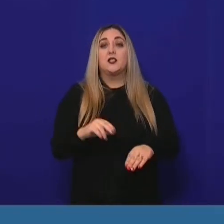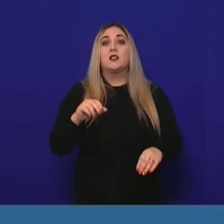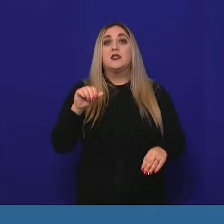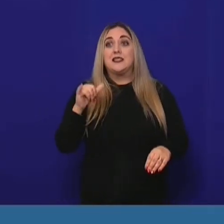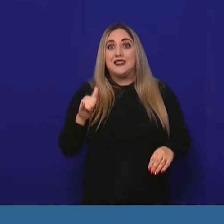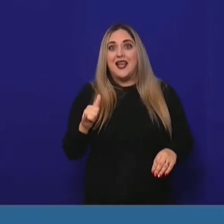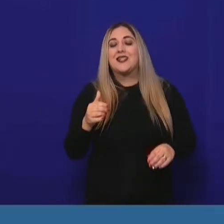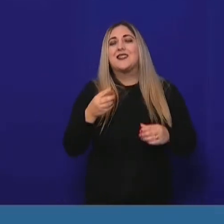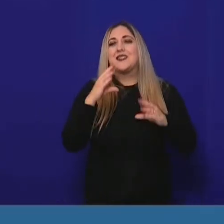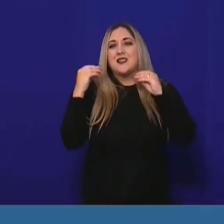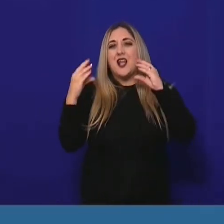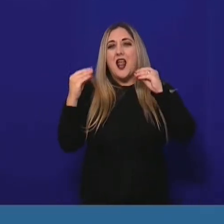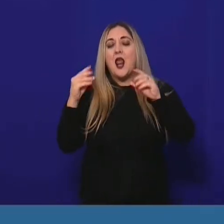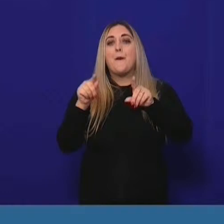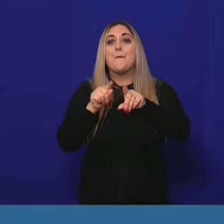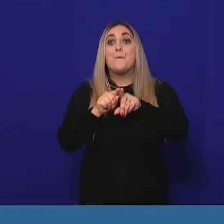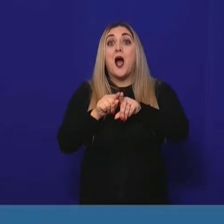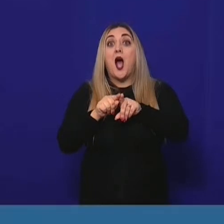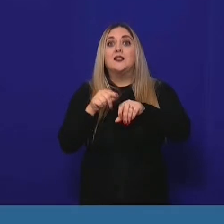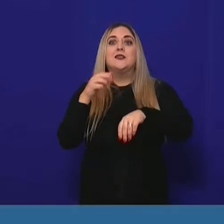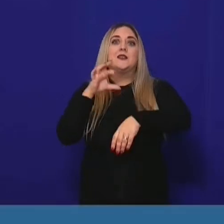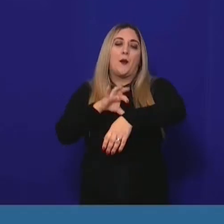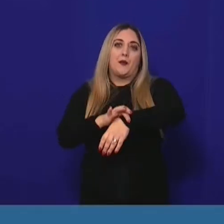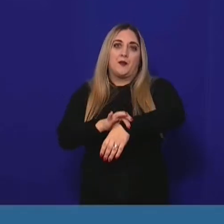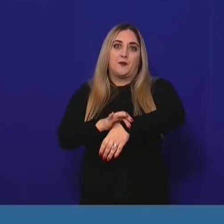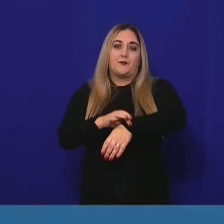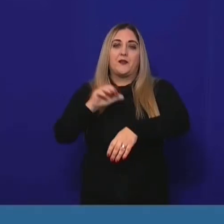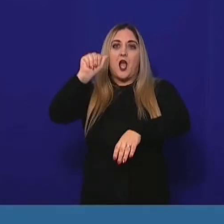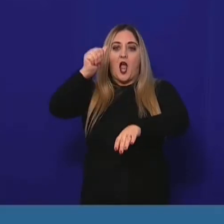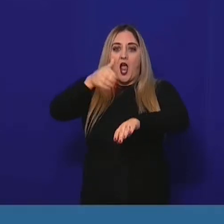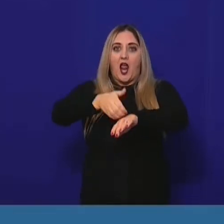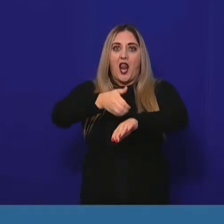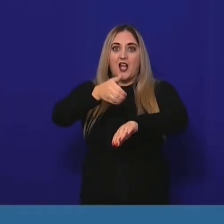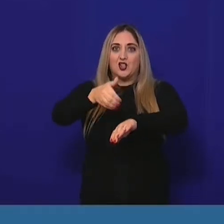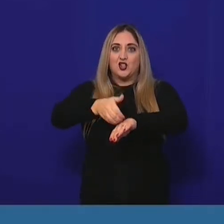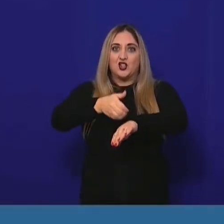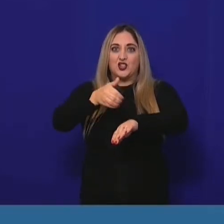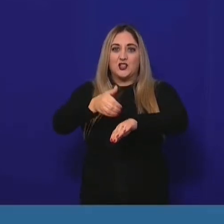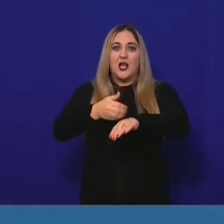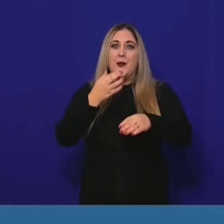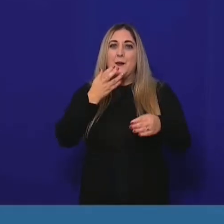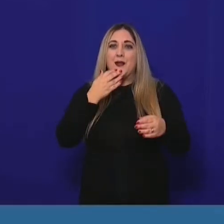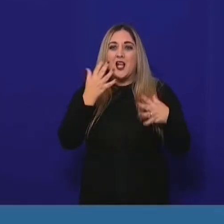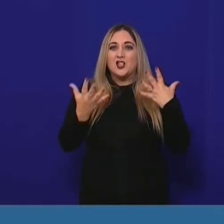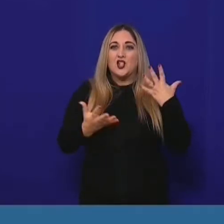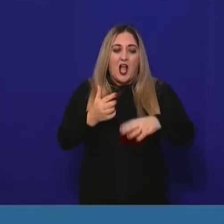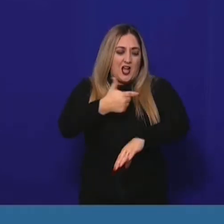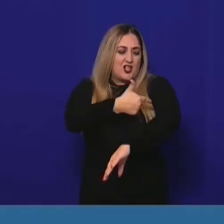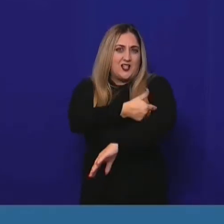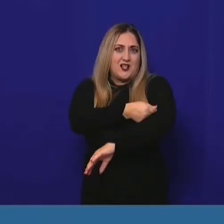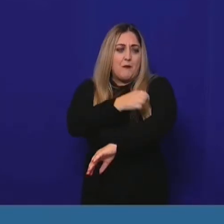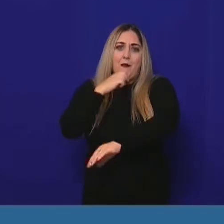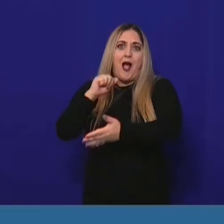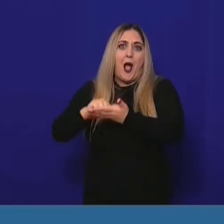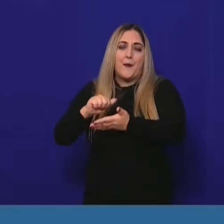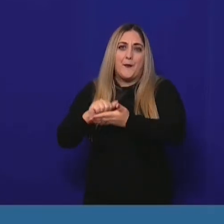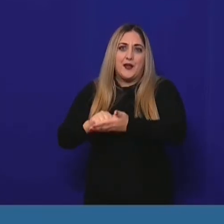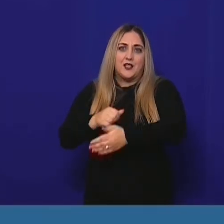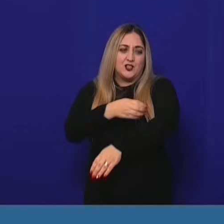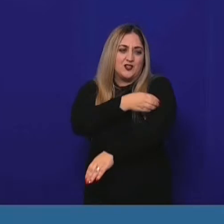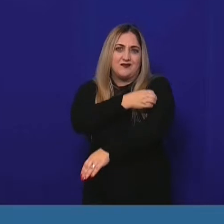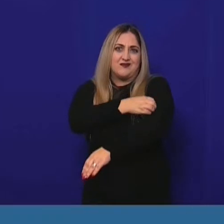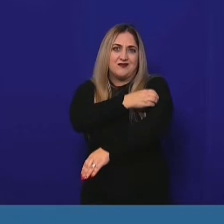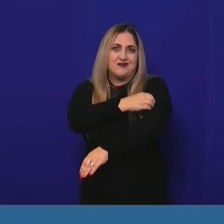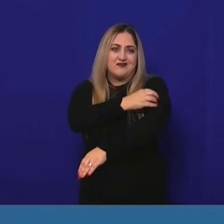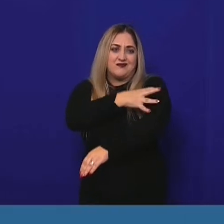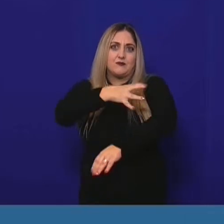ta' injectables. Ftakru, allerġija tiġri jekk inti jkollok xi reaction għal komponent ta' waħda minn dawn